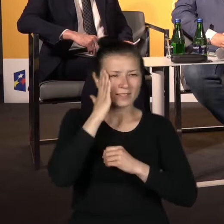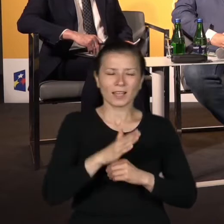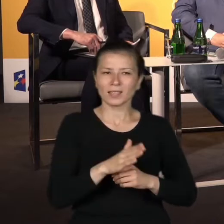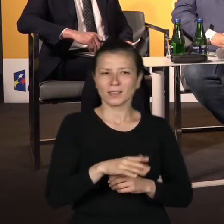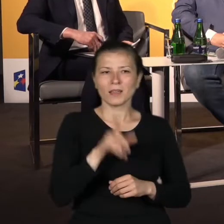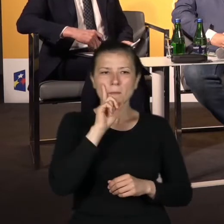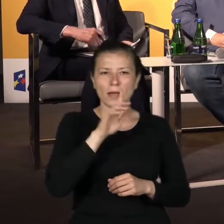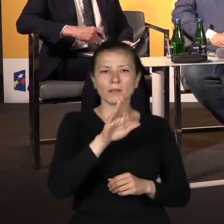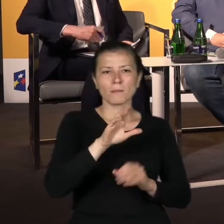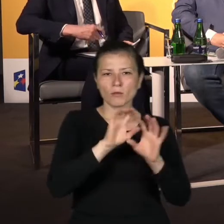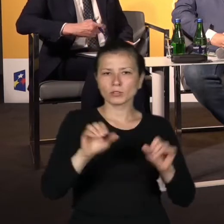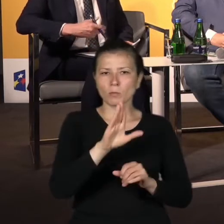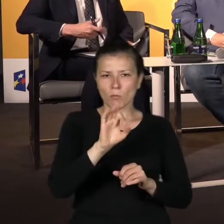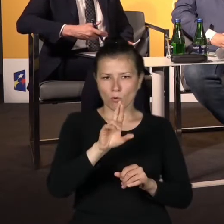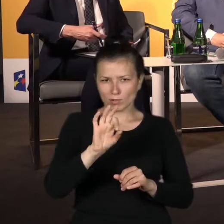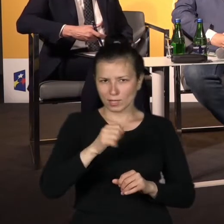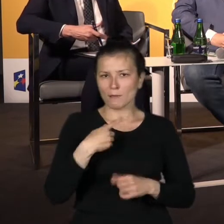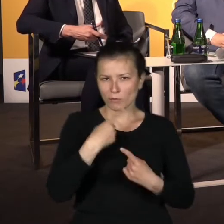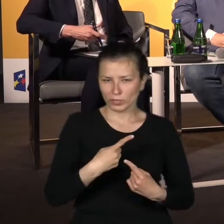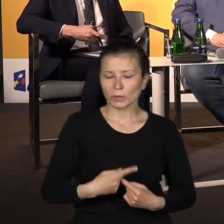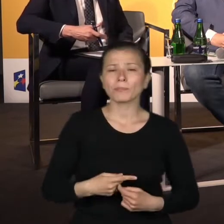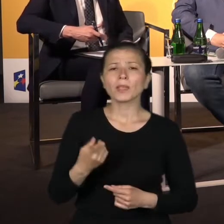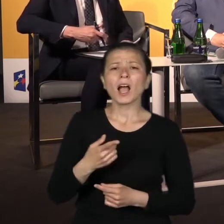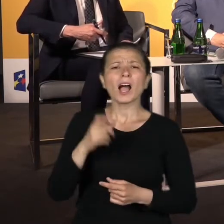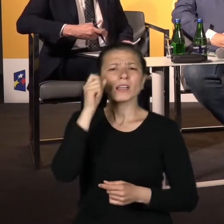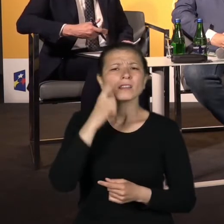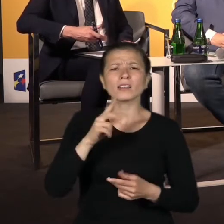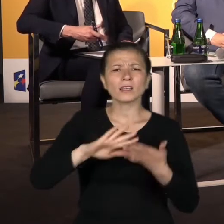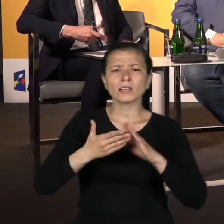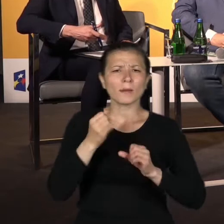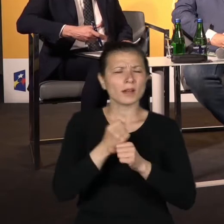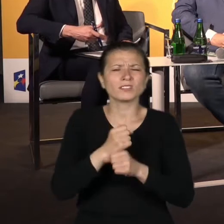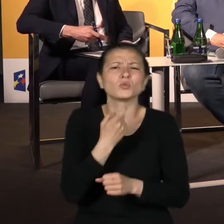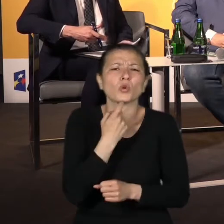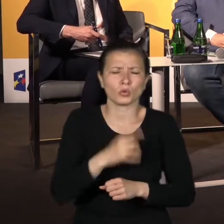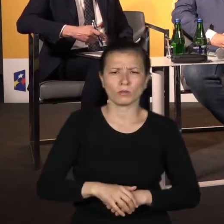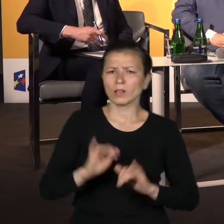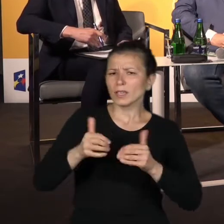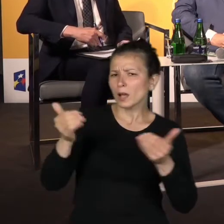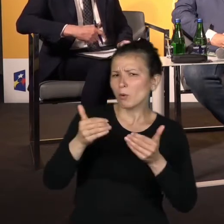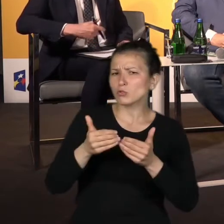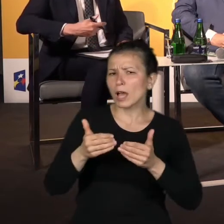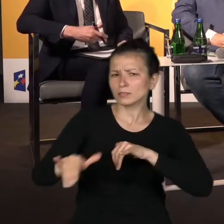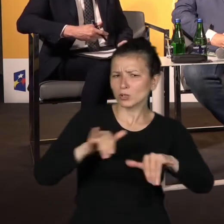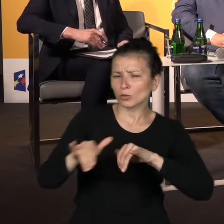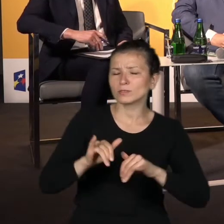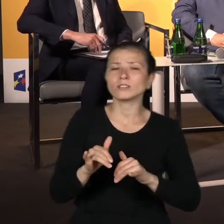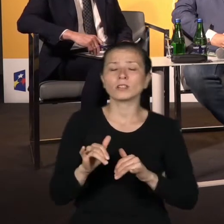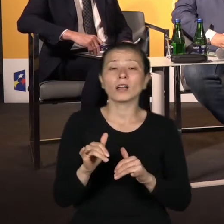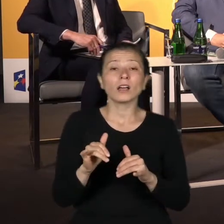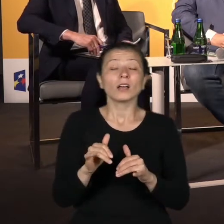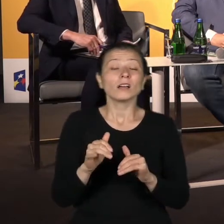Borsa wspomniał. Czym jest inteligentny rynek pracy? Jak można ten inteligentny rynek pracy kształtować? Jaka jest waga